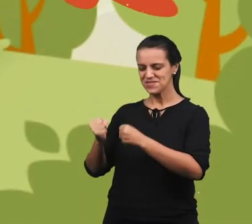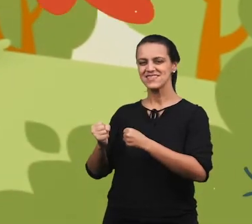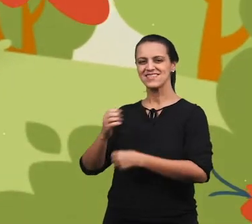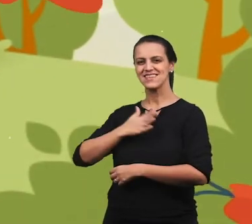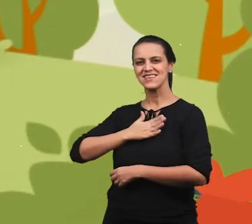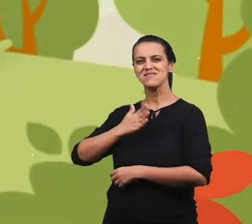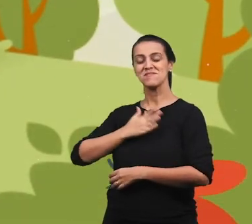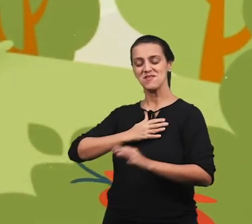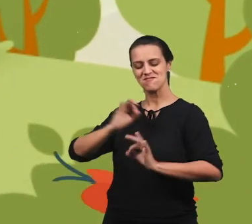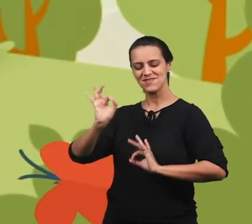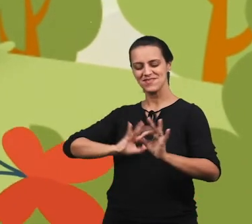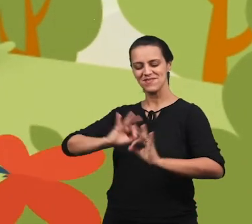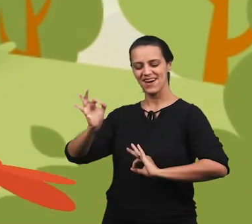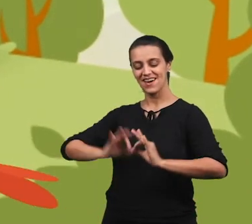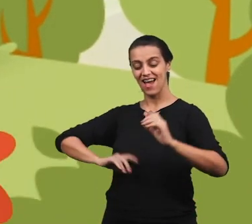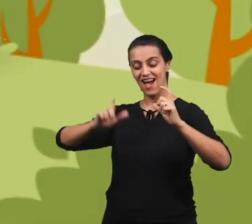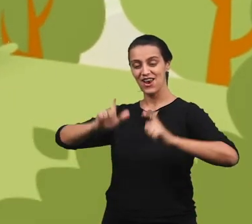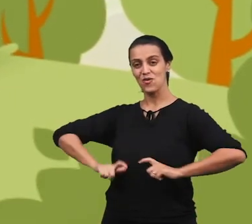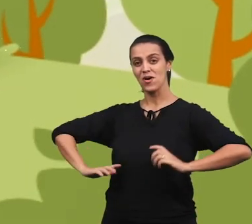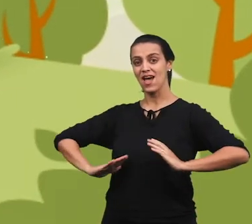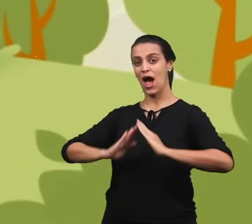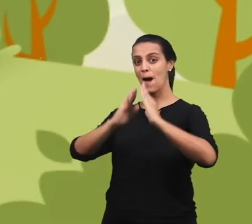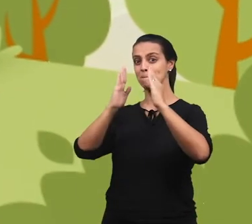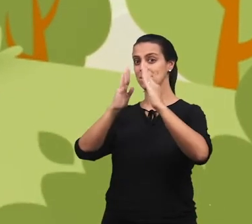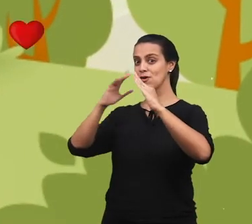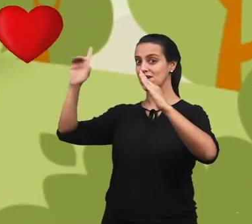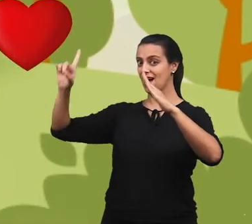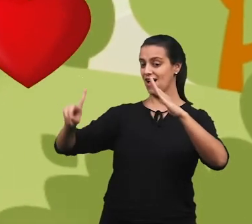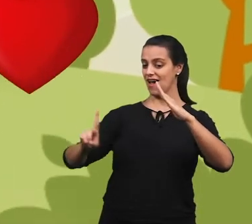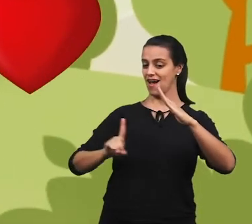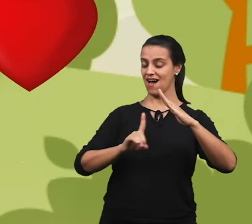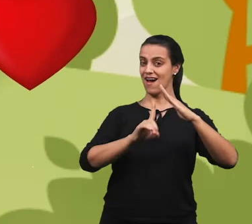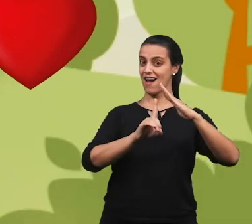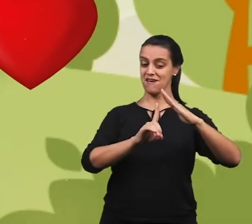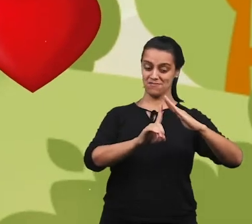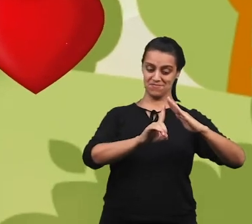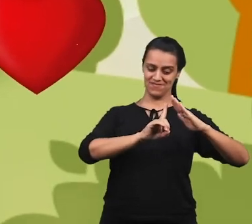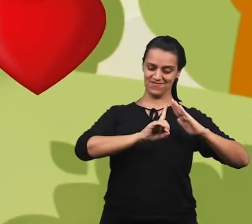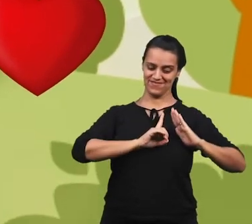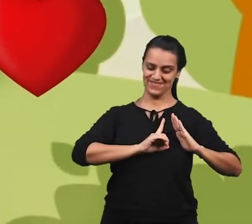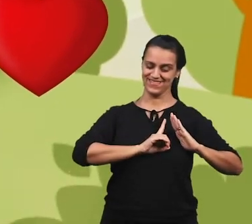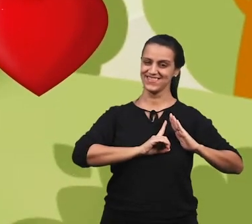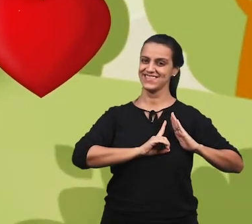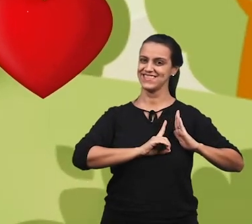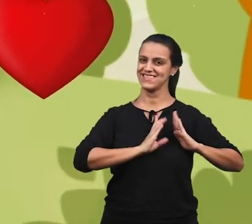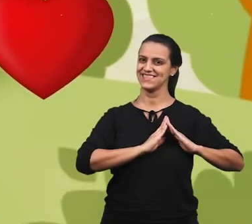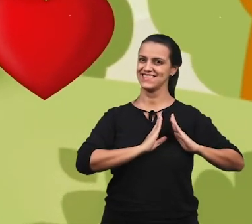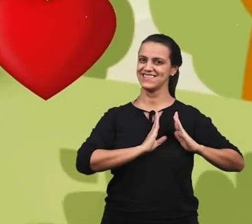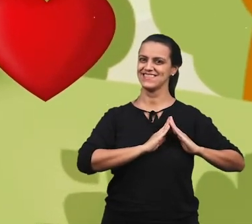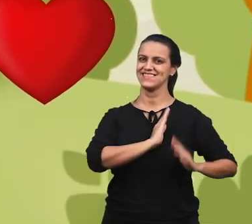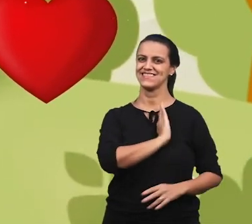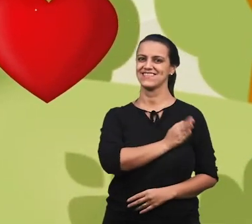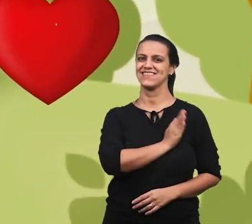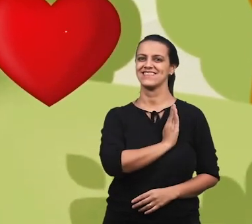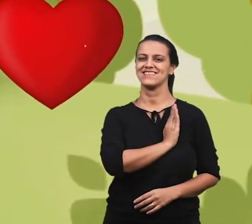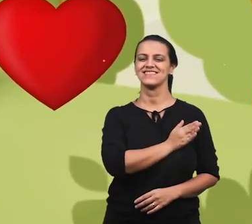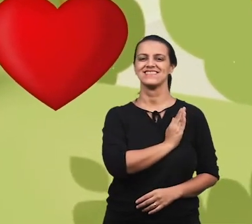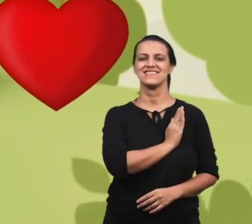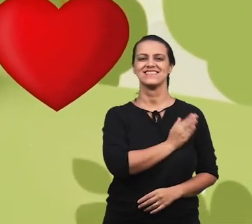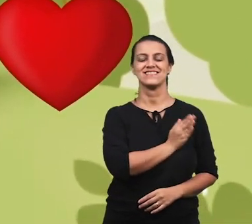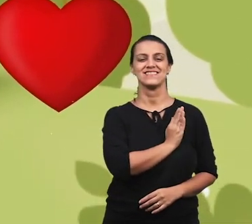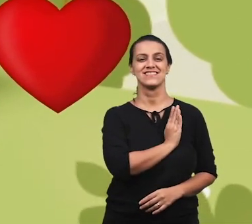моя крепость. Ему я создам место обитания в моем сердце.